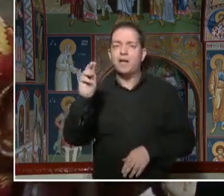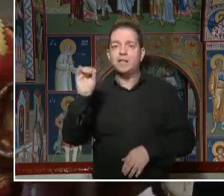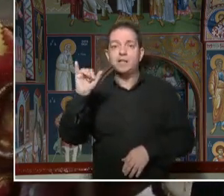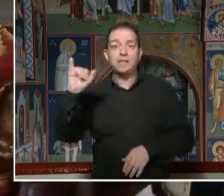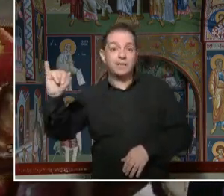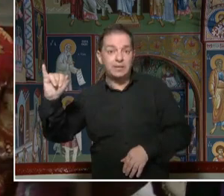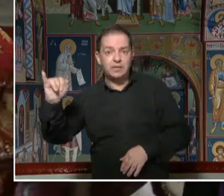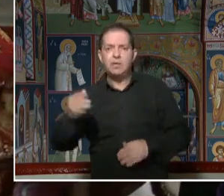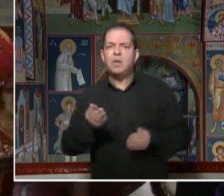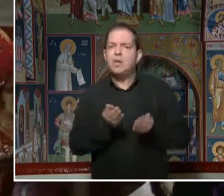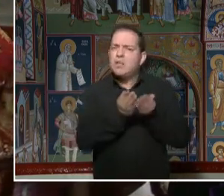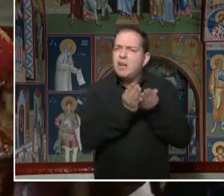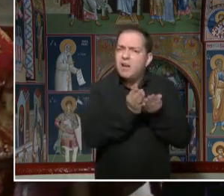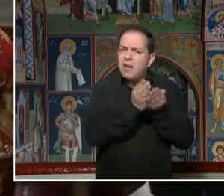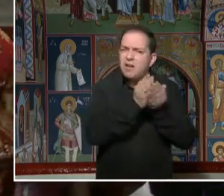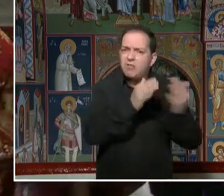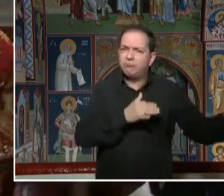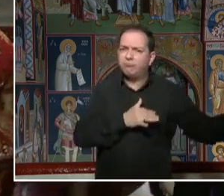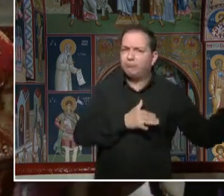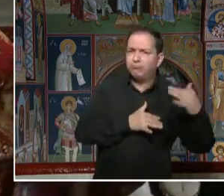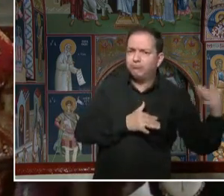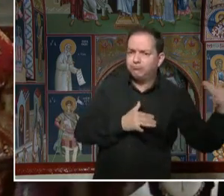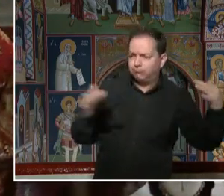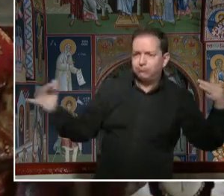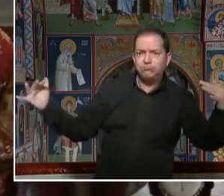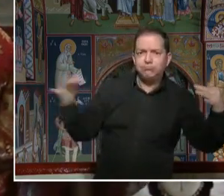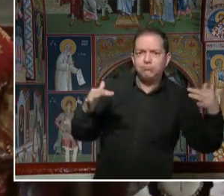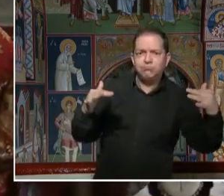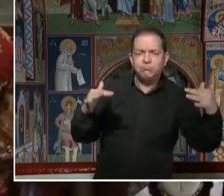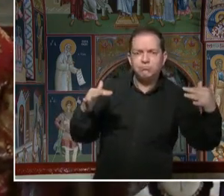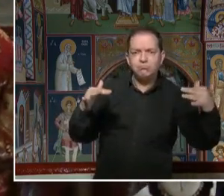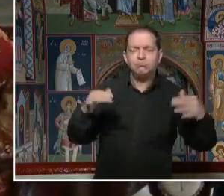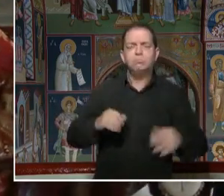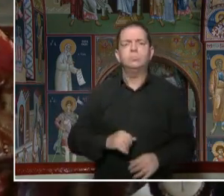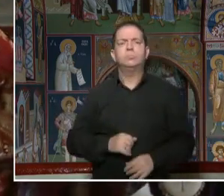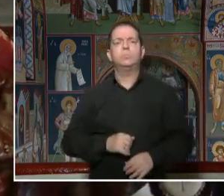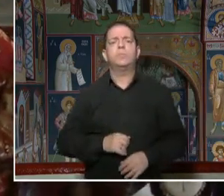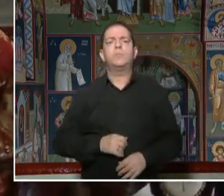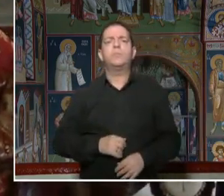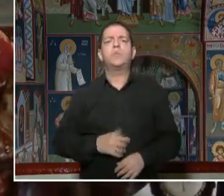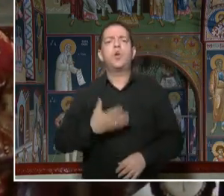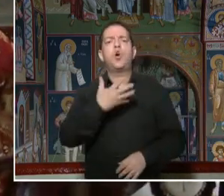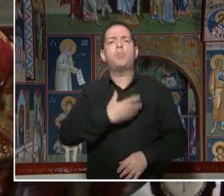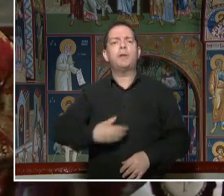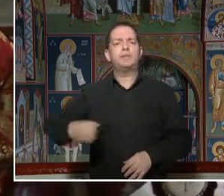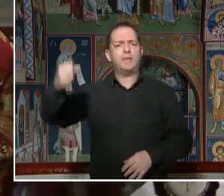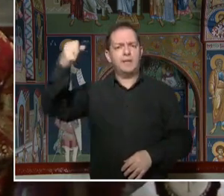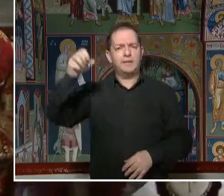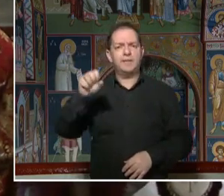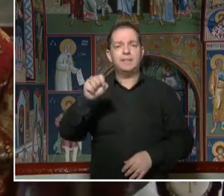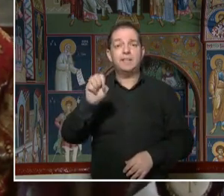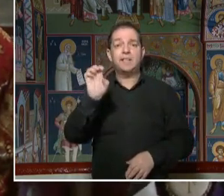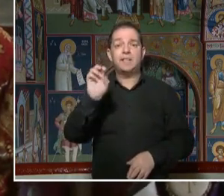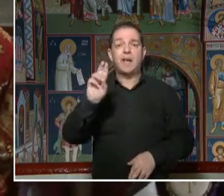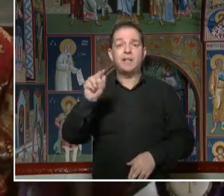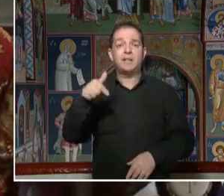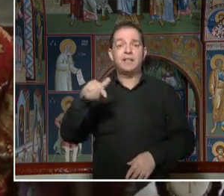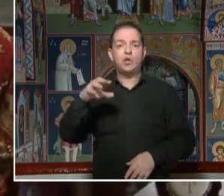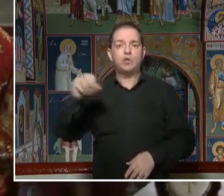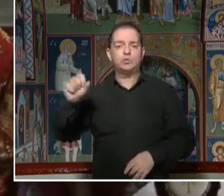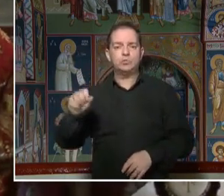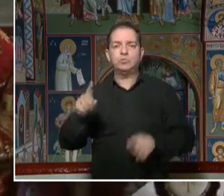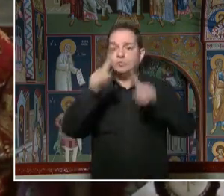τον Γεράτιο κόλπο. Ο Πατριάρχης Σέργιος, κρατώντας την ιερά εικόνα